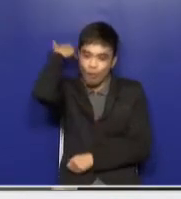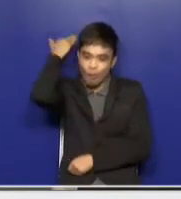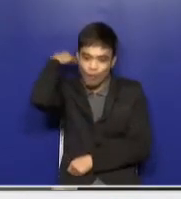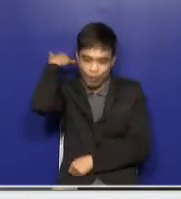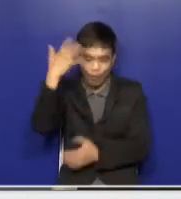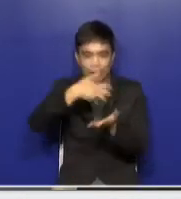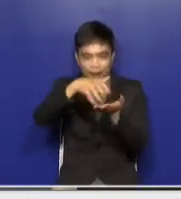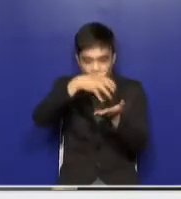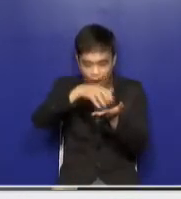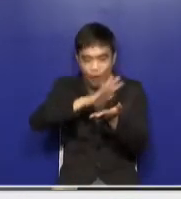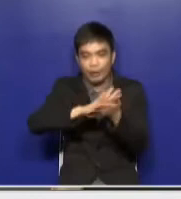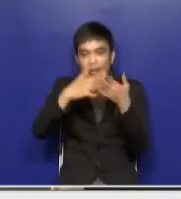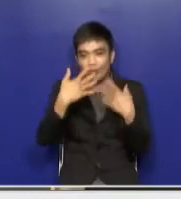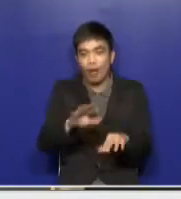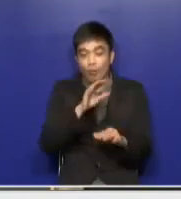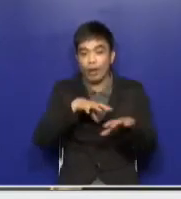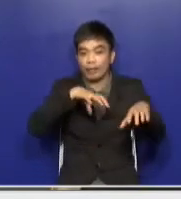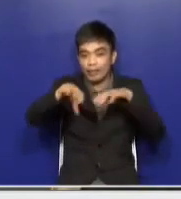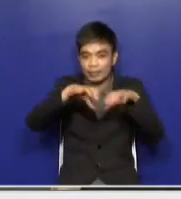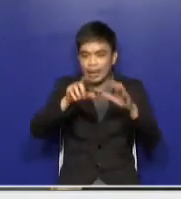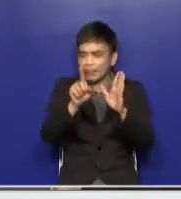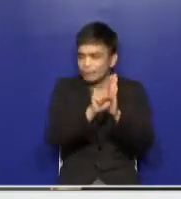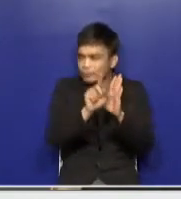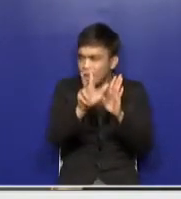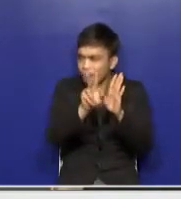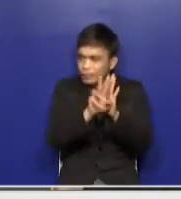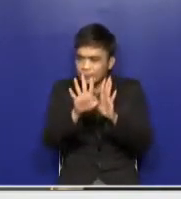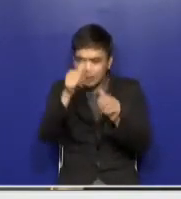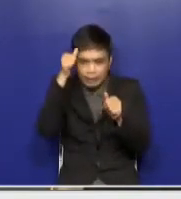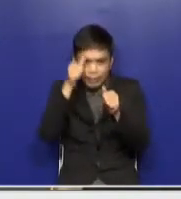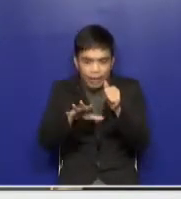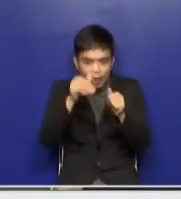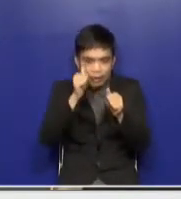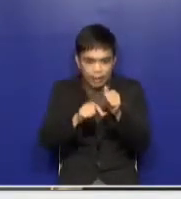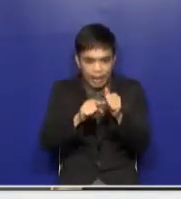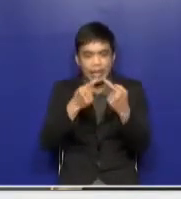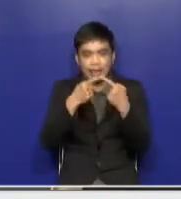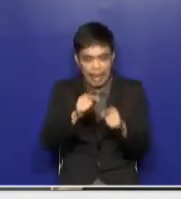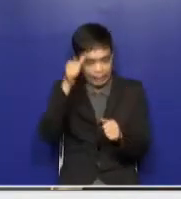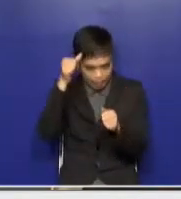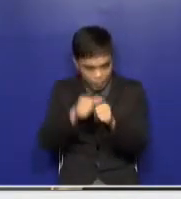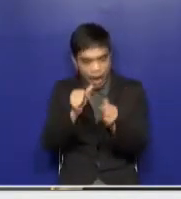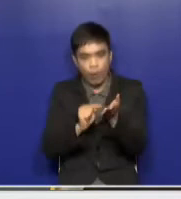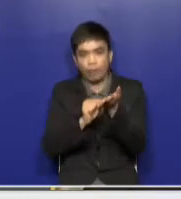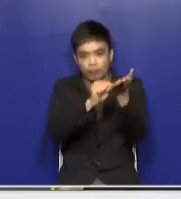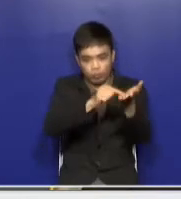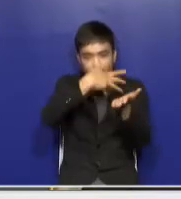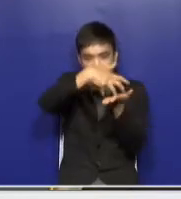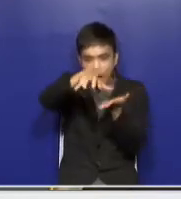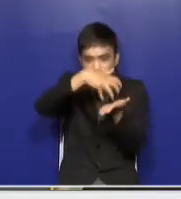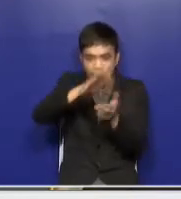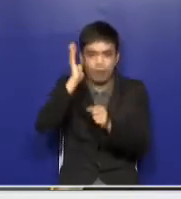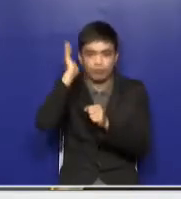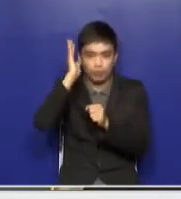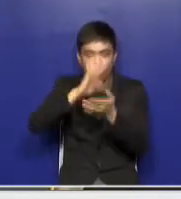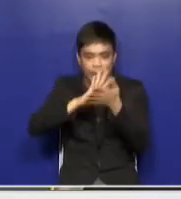ความก้าวหน้าในการรายงานเมื่อครั้งที่3หรือ4ผมจำไม่ได้ในชัดเจนนะครับแต่ว่าได้เคยรายงานแล้วว่าเราได้ประสานกับทางธนาคารแห่ง